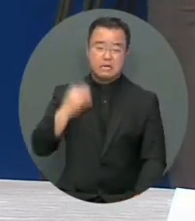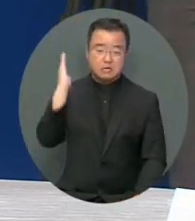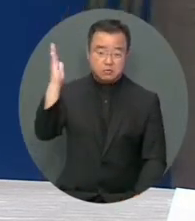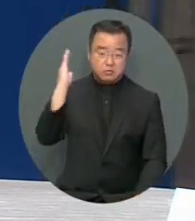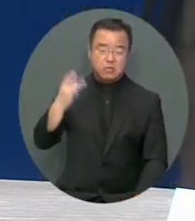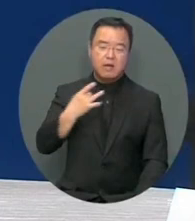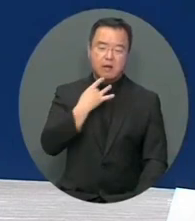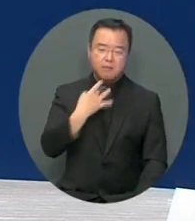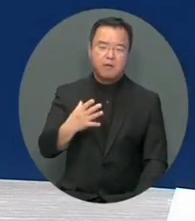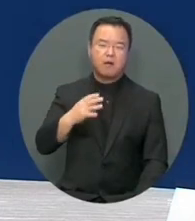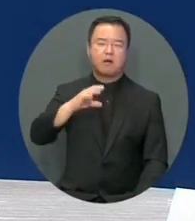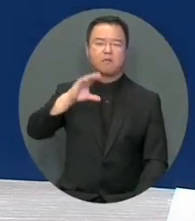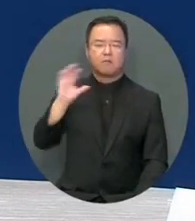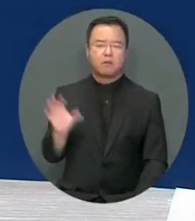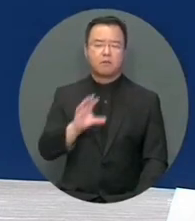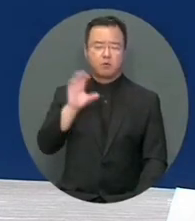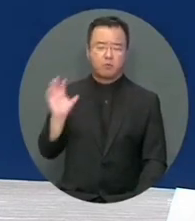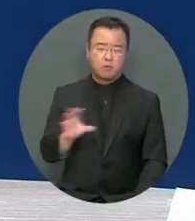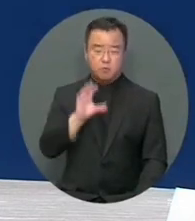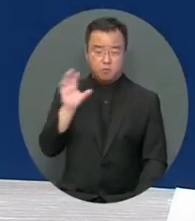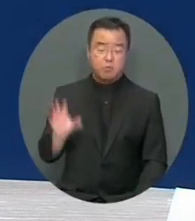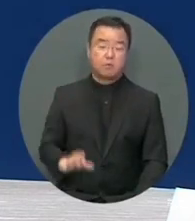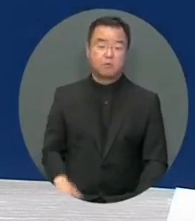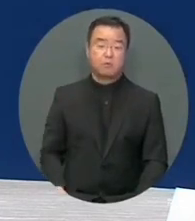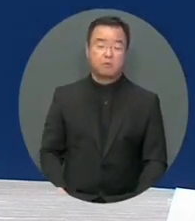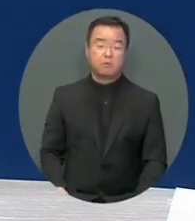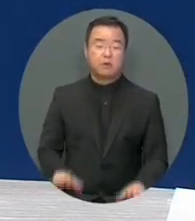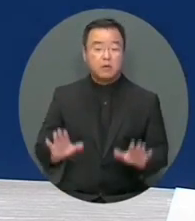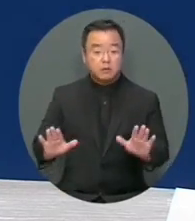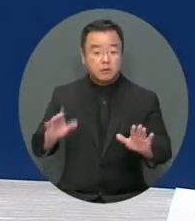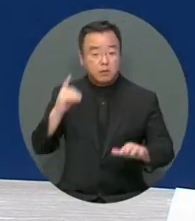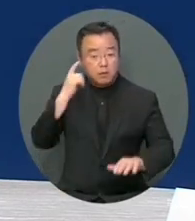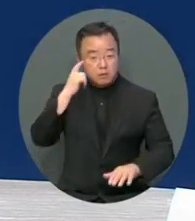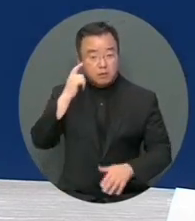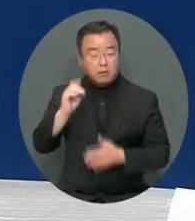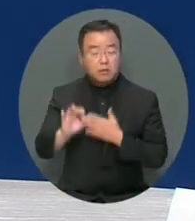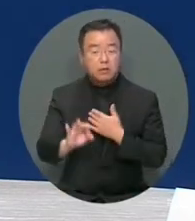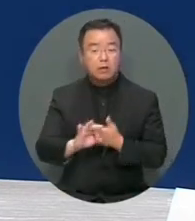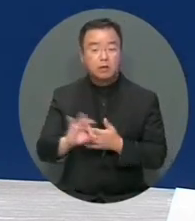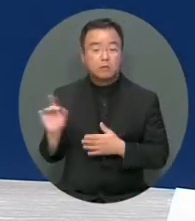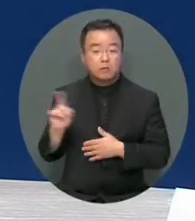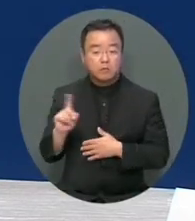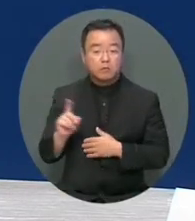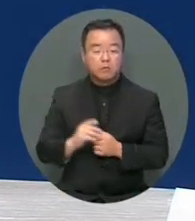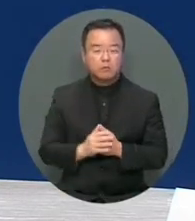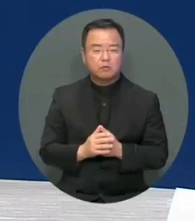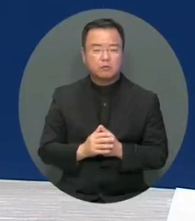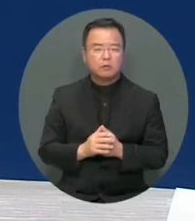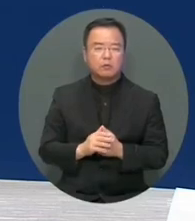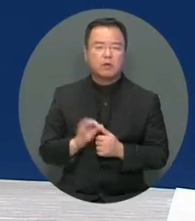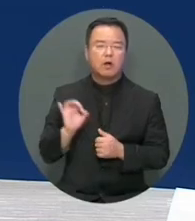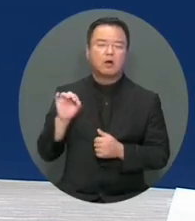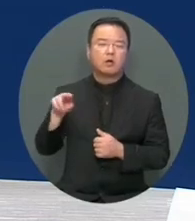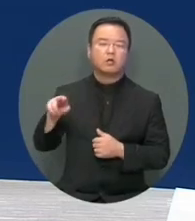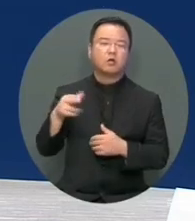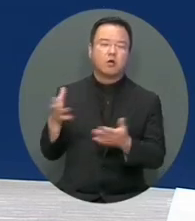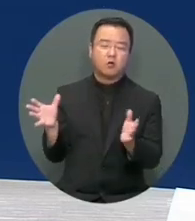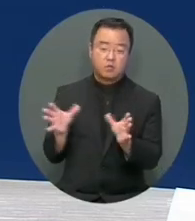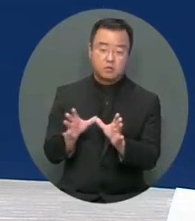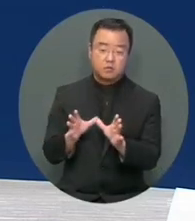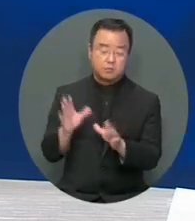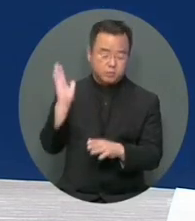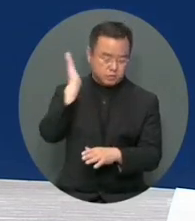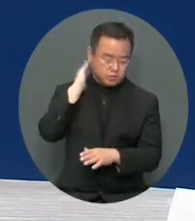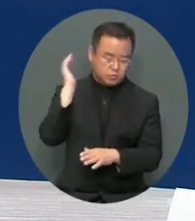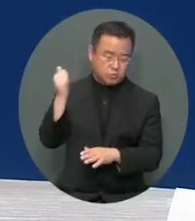이런 결과가 빚어지는 것 같습니다. 그러나 생각해 보면 우선 여당은 대통령